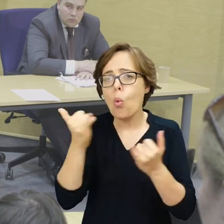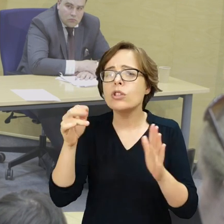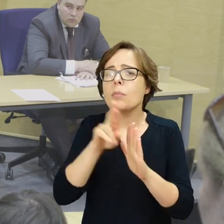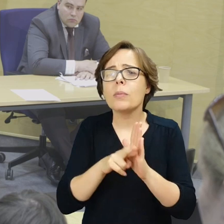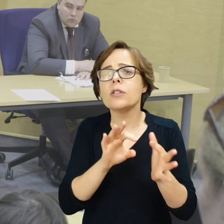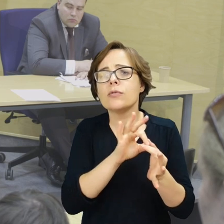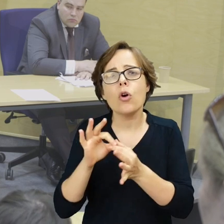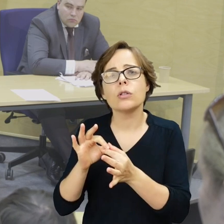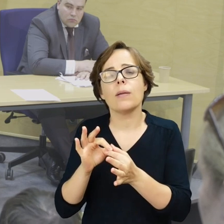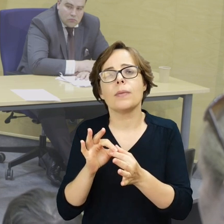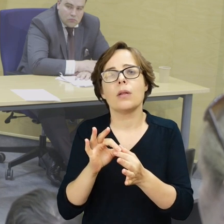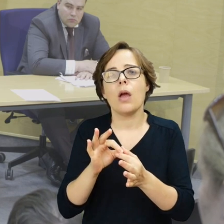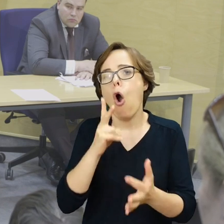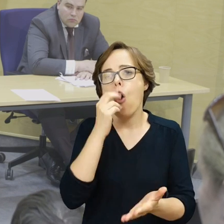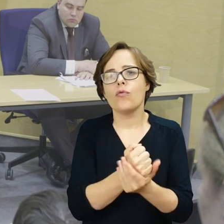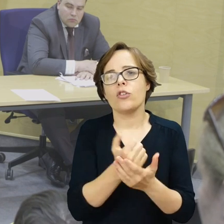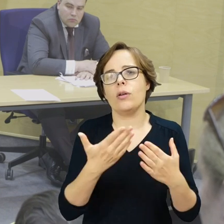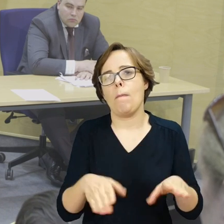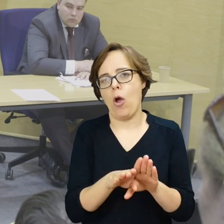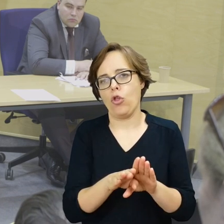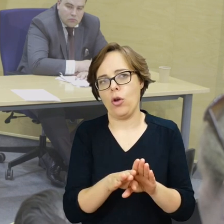jawności oświadczeń majątkowych?